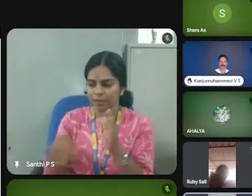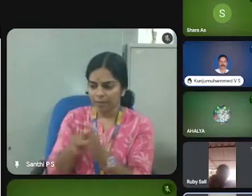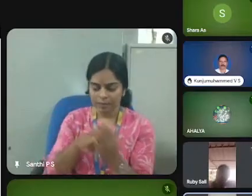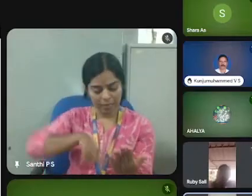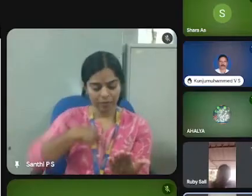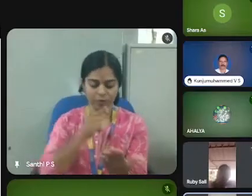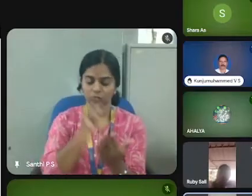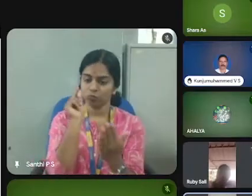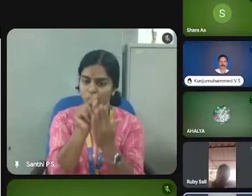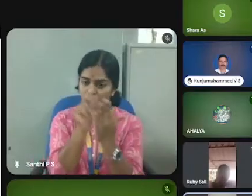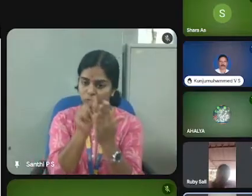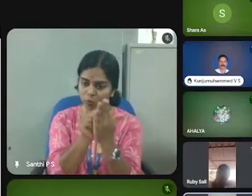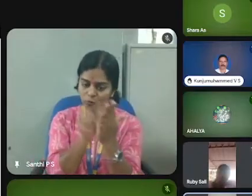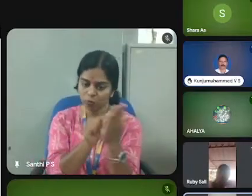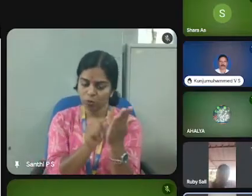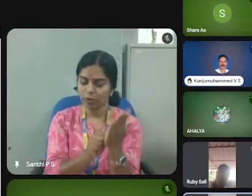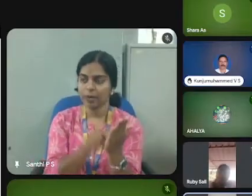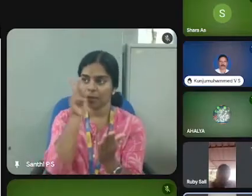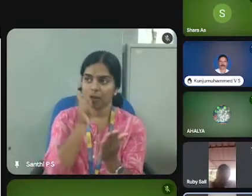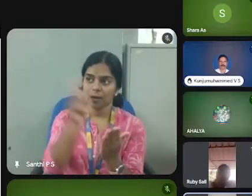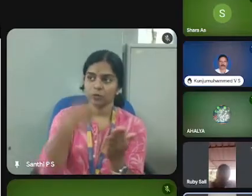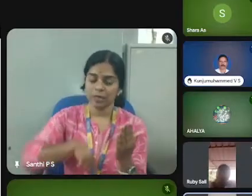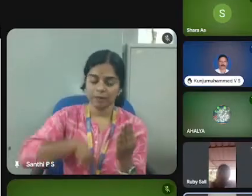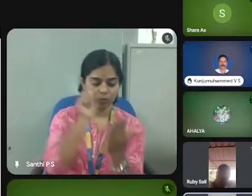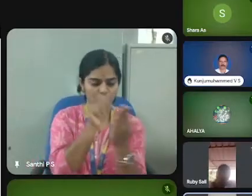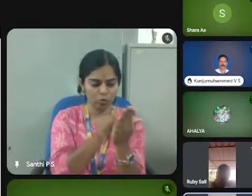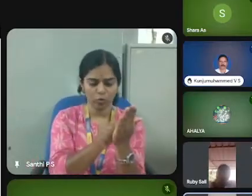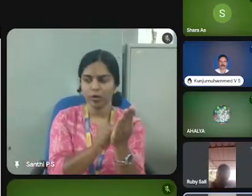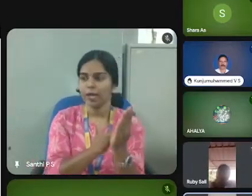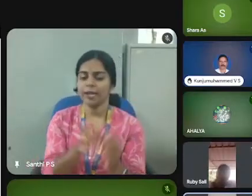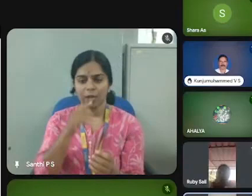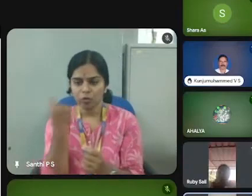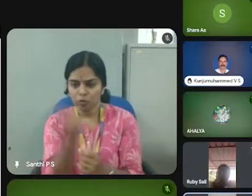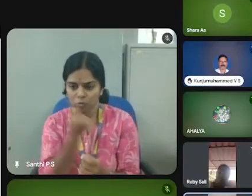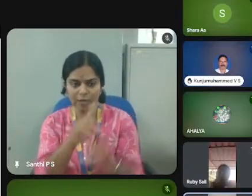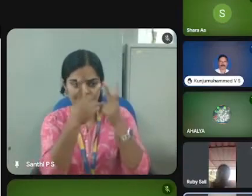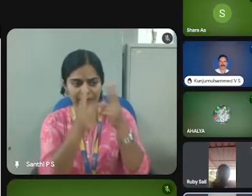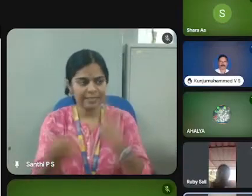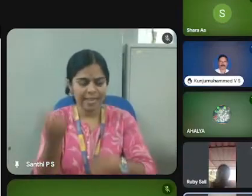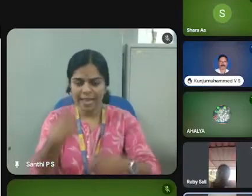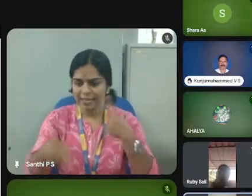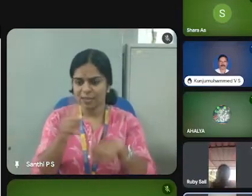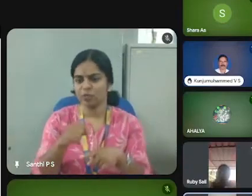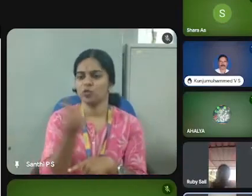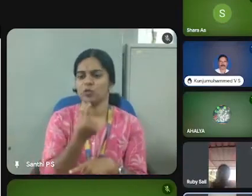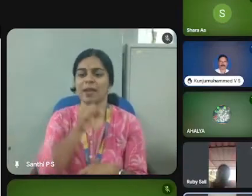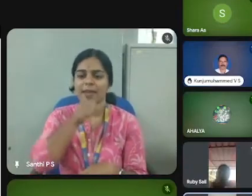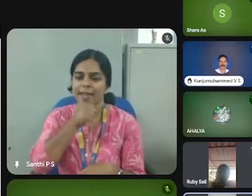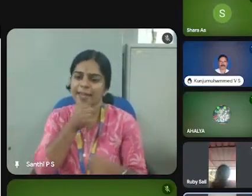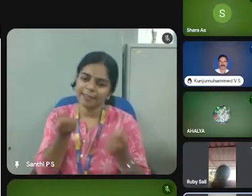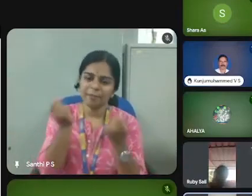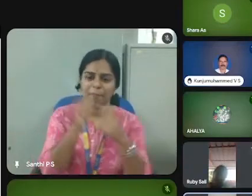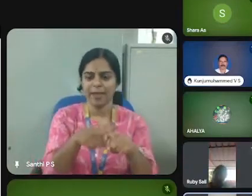പ്രത്യേകിച്ച് എന്തെങ്കിലും നമുക്ക് ആപ്പ് പോലെയോ അല്ലെങ്കിൽ നോട്ട്സ് പോലെയുള്ള സാധനങ്ങൾ യൂസ് ചെയ്യുക, അങ്ങനെയുള്ള സ്ട്രാറ്റജീസ് ഉപയോഗിക്കാം. അത് നമ്മുടെ പ്രായത്തിനും